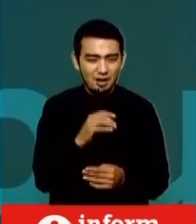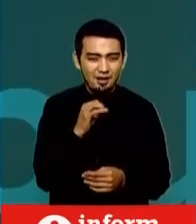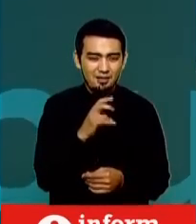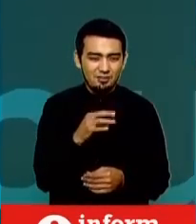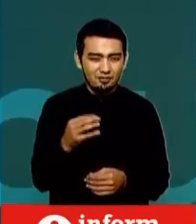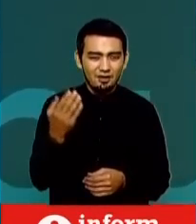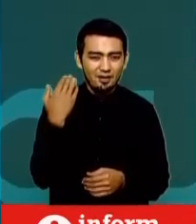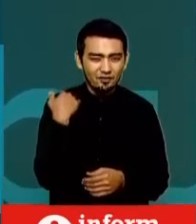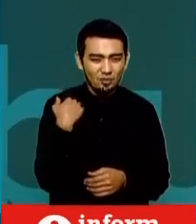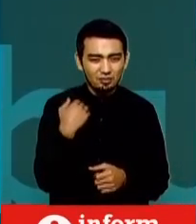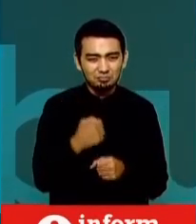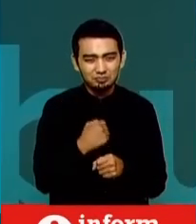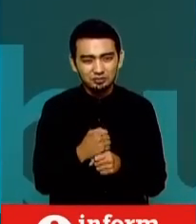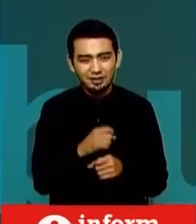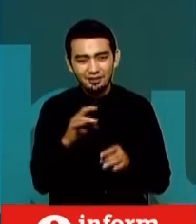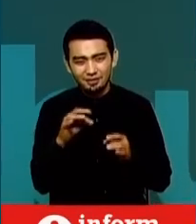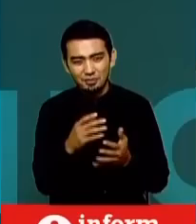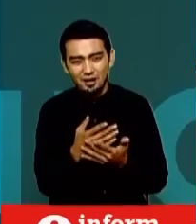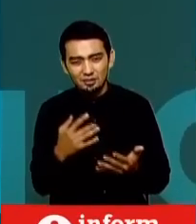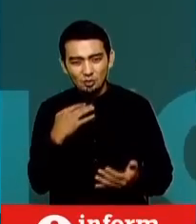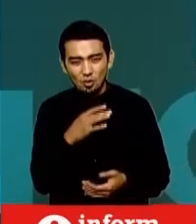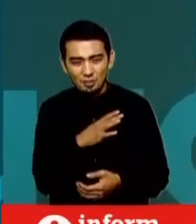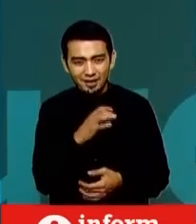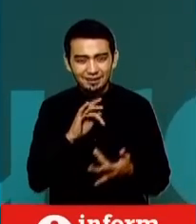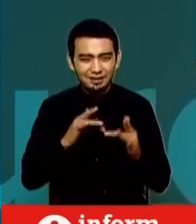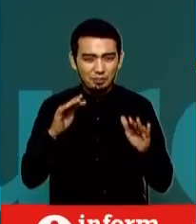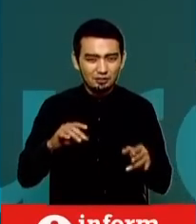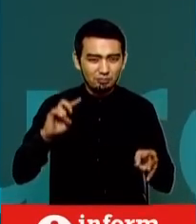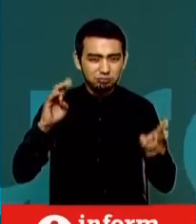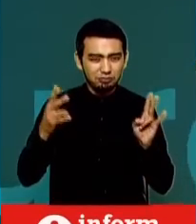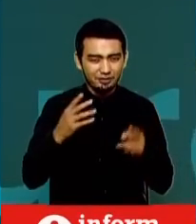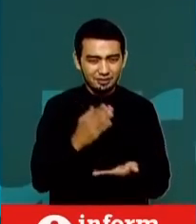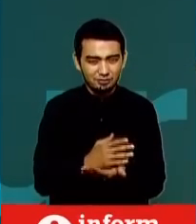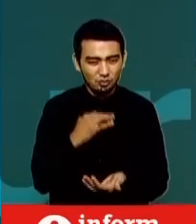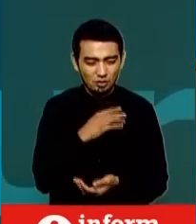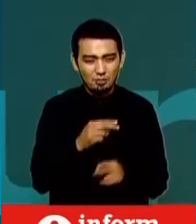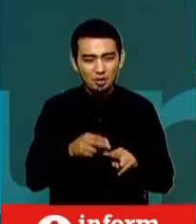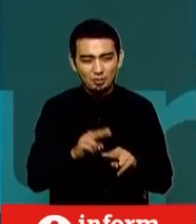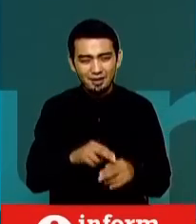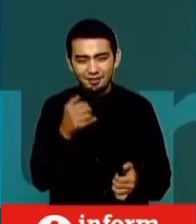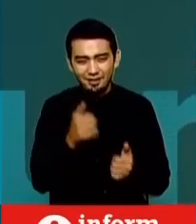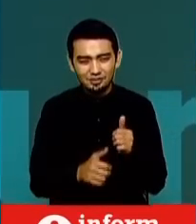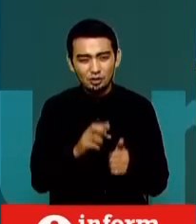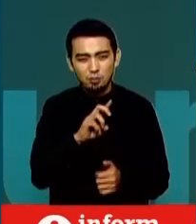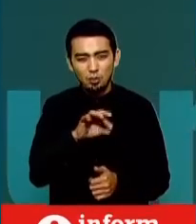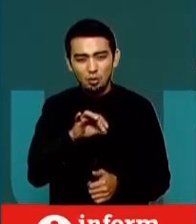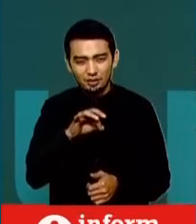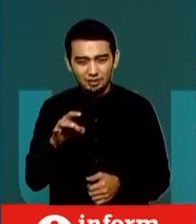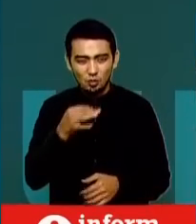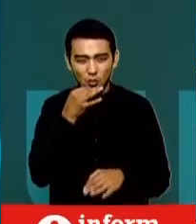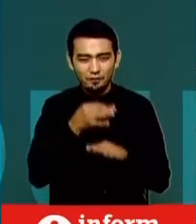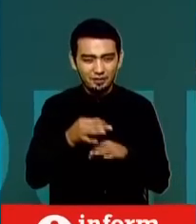жағынан бұрын баққа ұсынылатын жарнамалардың көп бөлігі әлеуметтік желілерге беріліп жатыр. Сол үшін әрбір блогер оқырман алдында жауапкершілігі